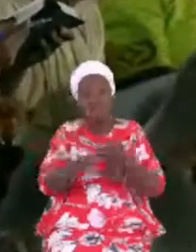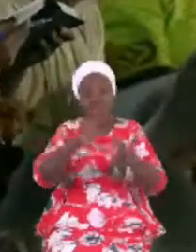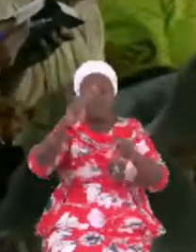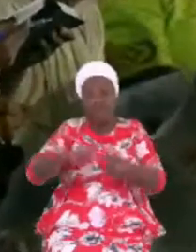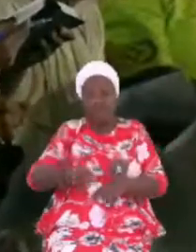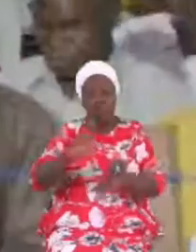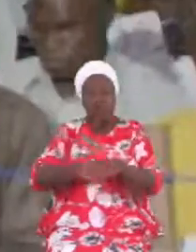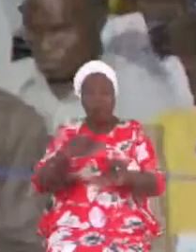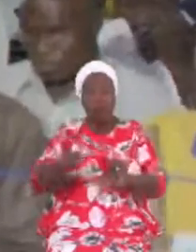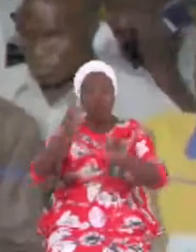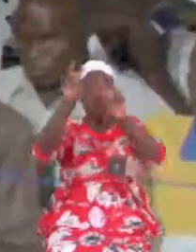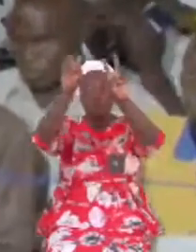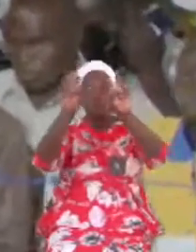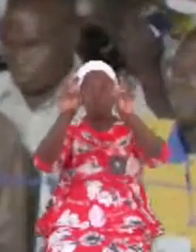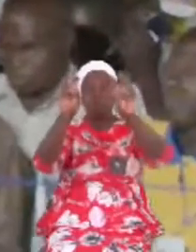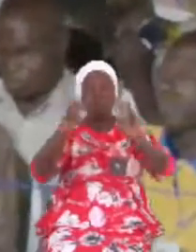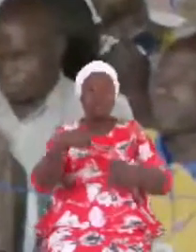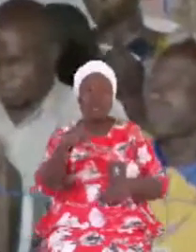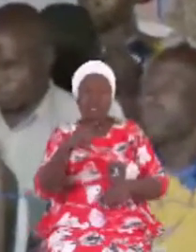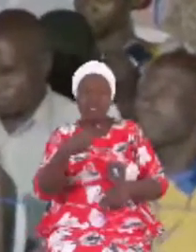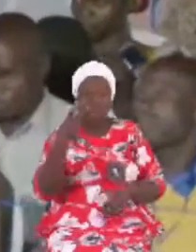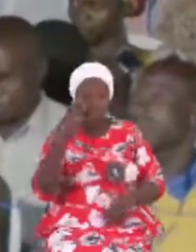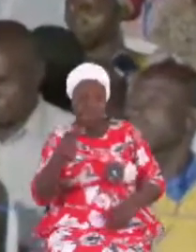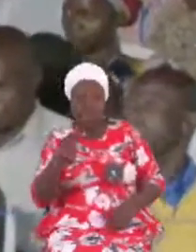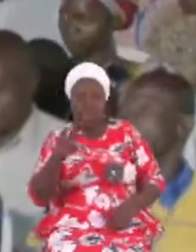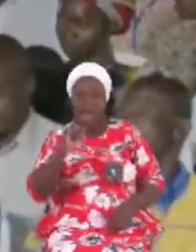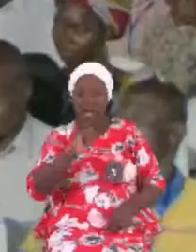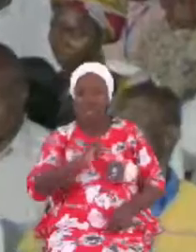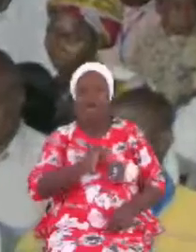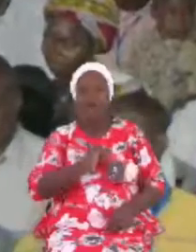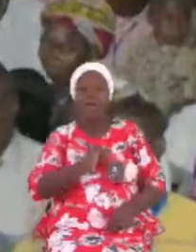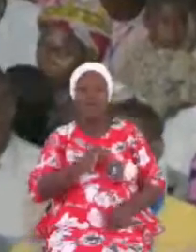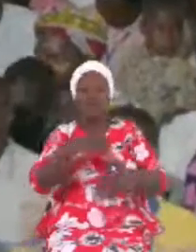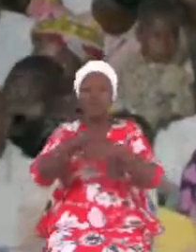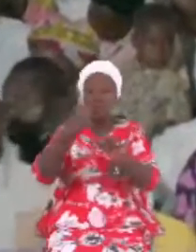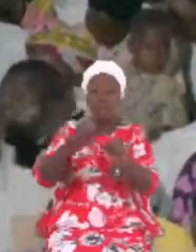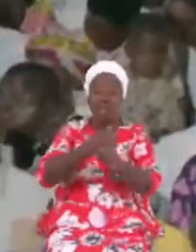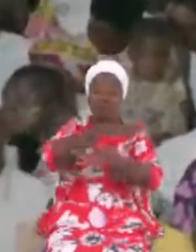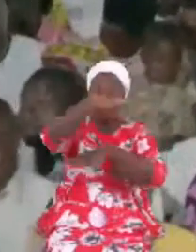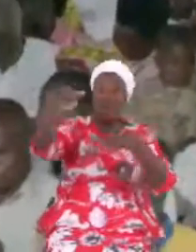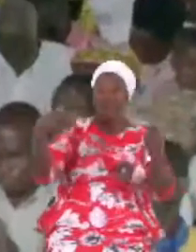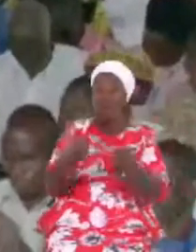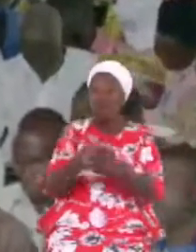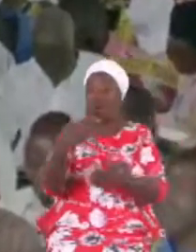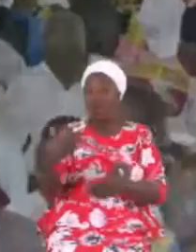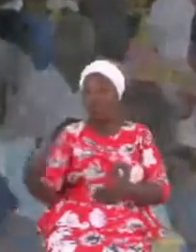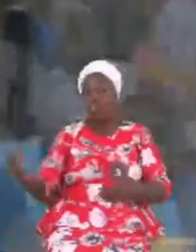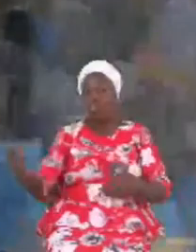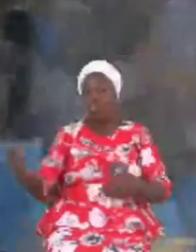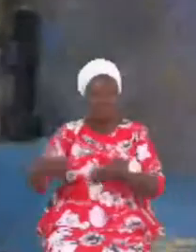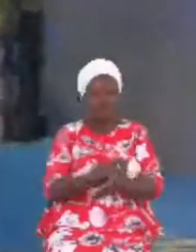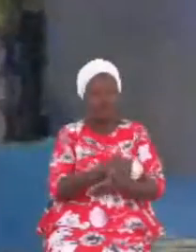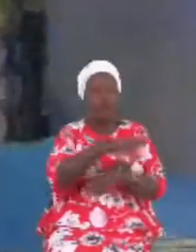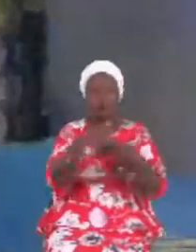Et celui qui était assis sur le trône dit, voici, je fais toutes choses nouvelles. Toutes